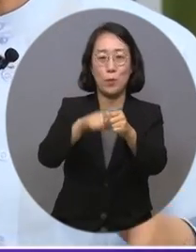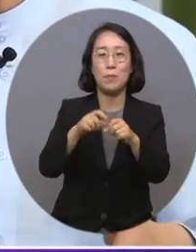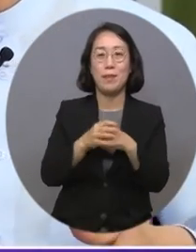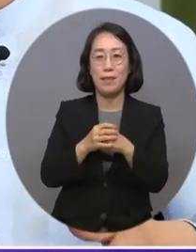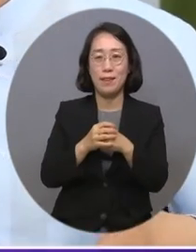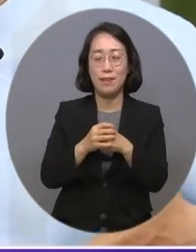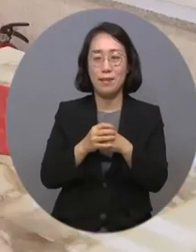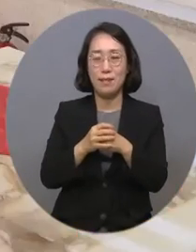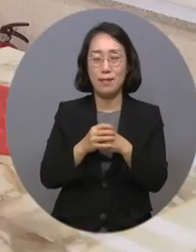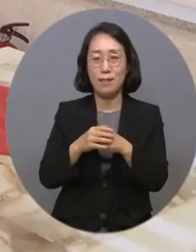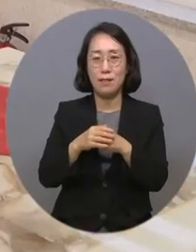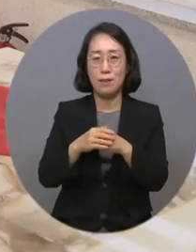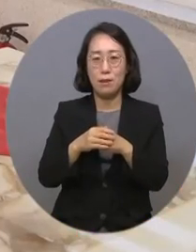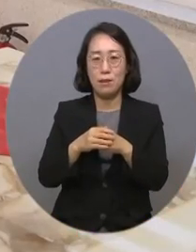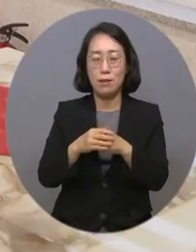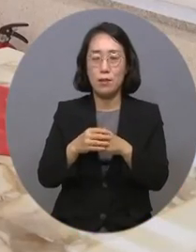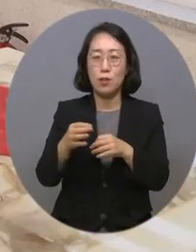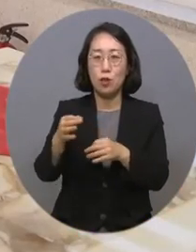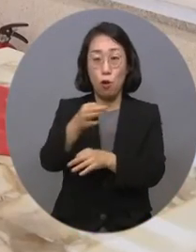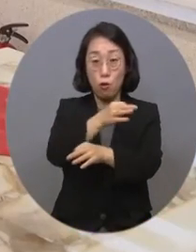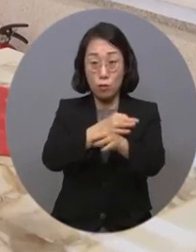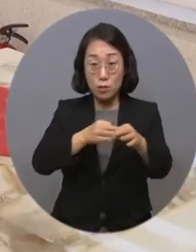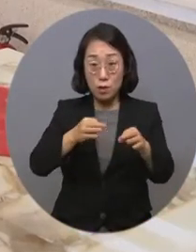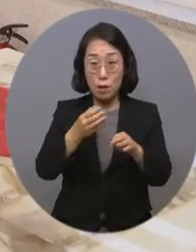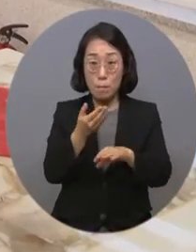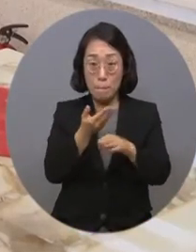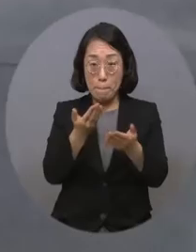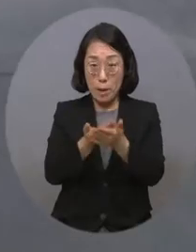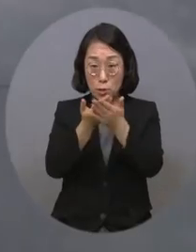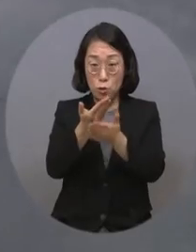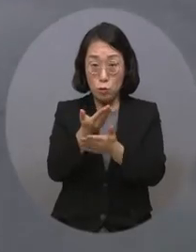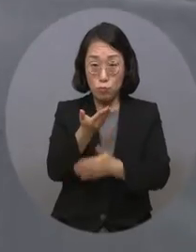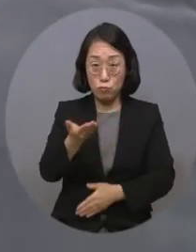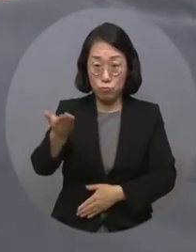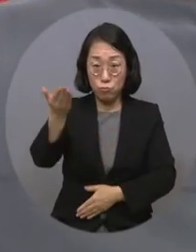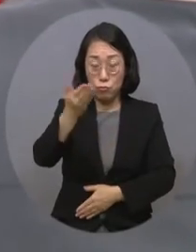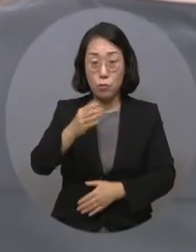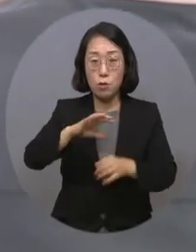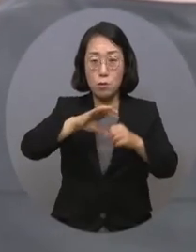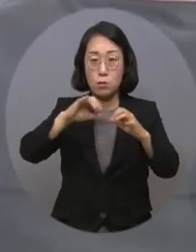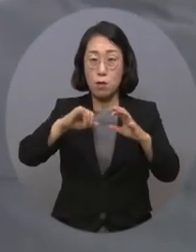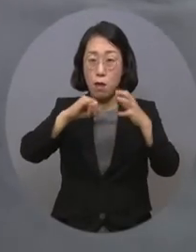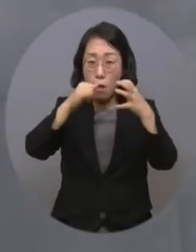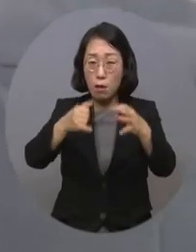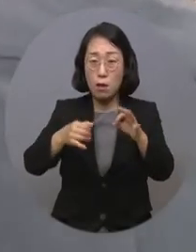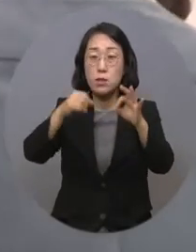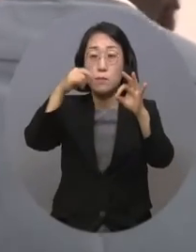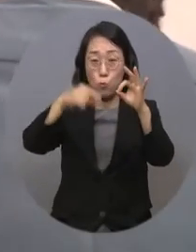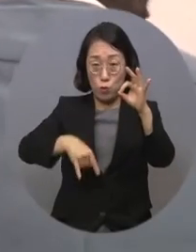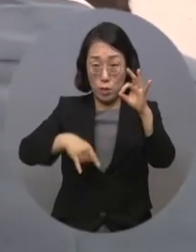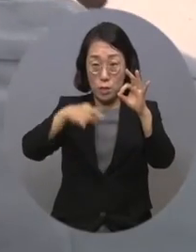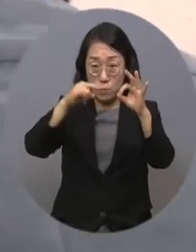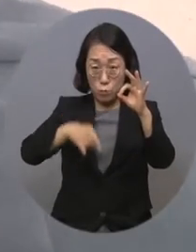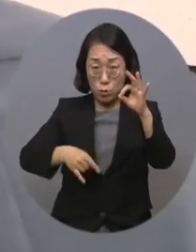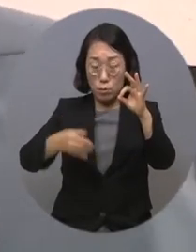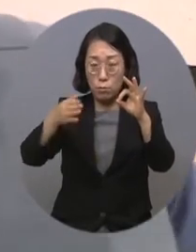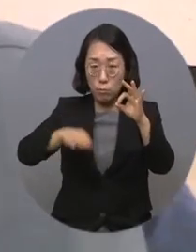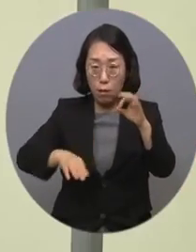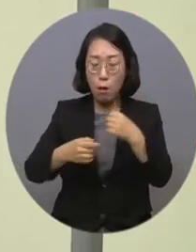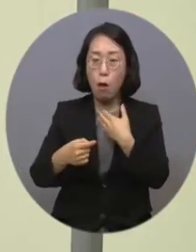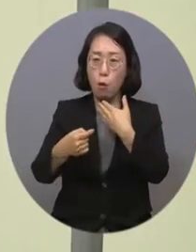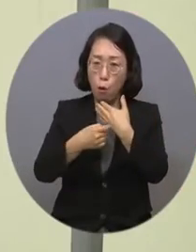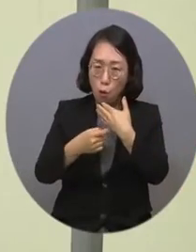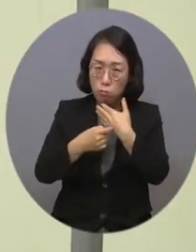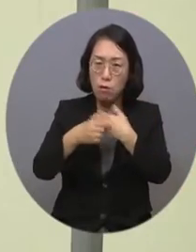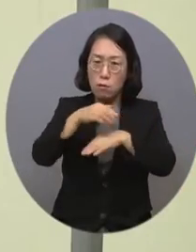지금 우리나라가 이제 경제력이 올라가면서 세계 10위권 경제잖아요. 그런데 아무리 공적인 복지가